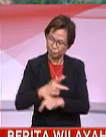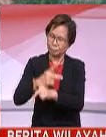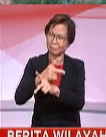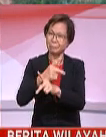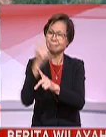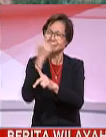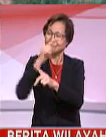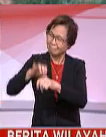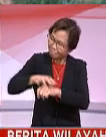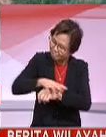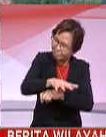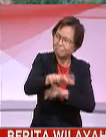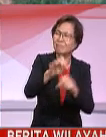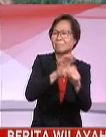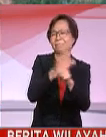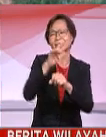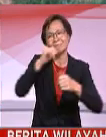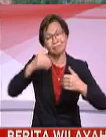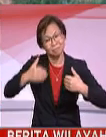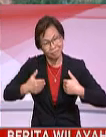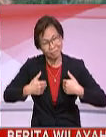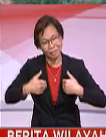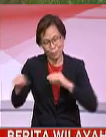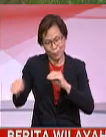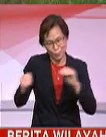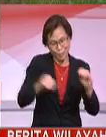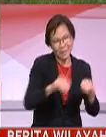daripada dijangkiti virus berkenaan.